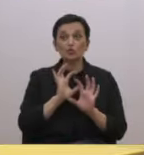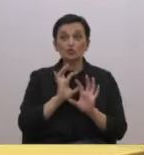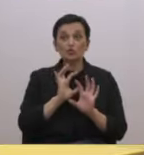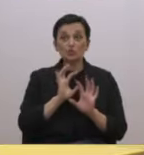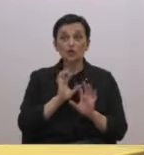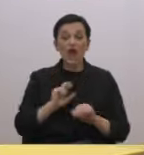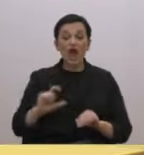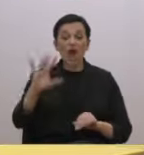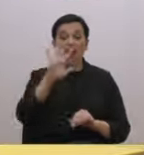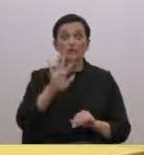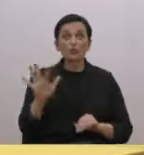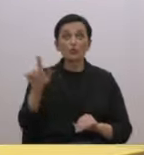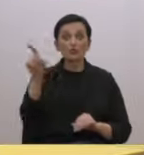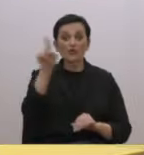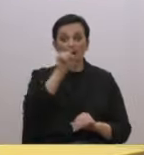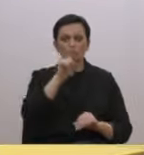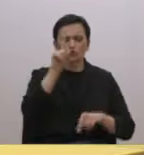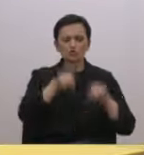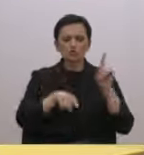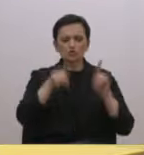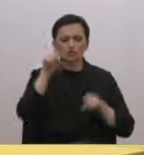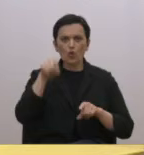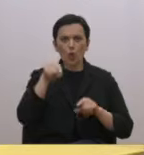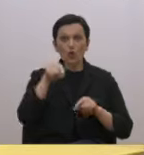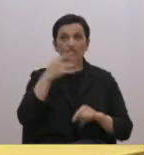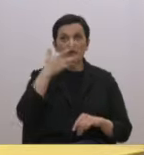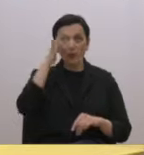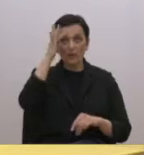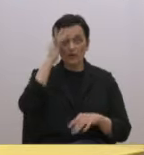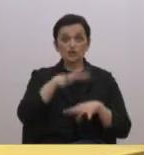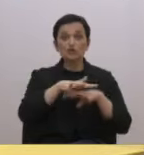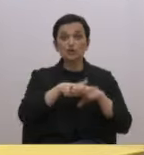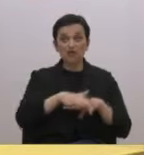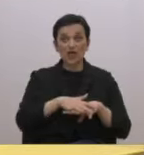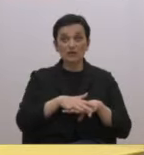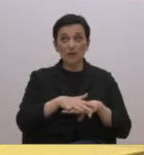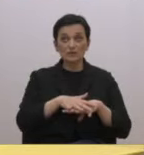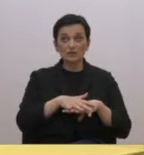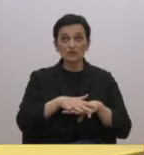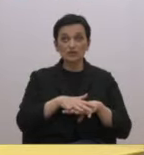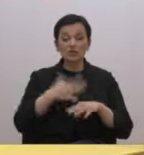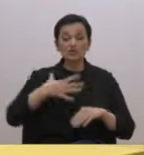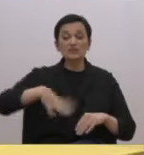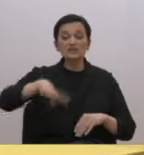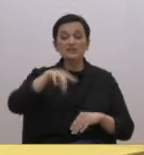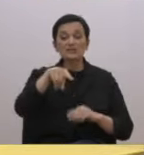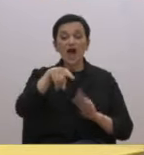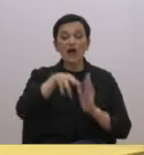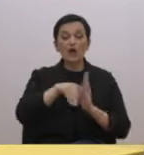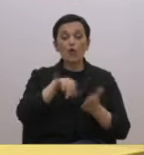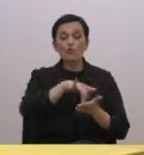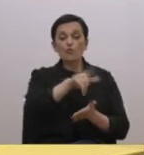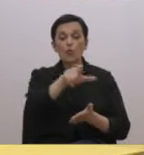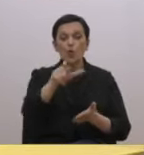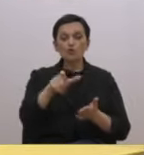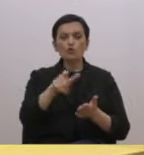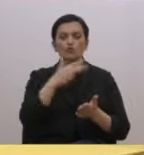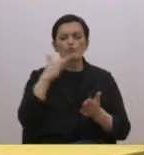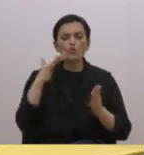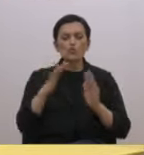უზრუნველყოფილია ევროპის ქვეყნებში და ზოგიერთი მათგანი ამერიკის შეერთებულ შტატებში, საქართველოს მოქალაქეთა